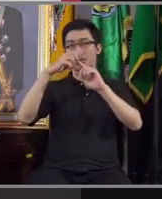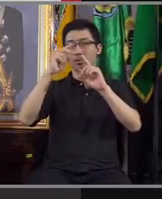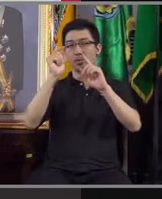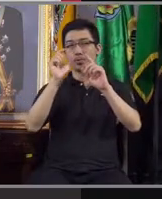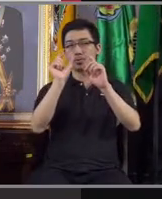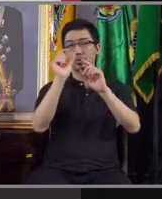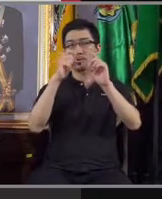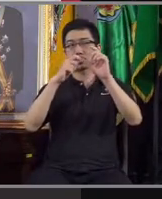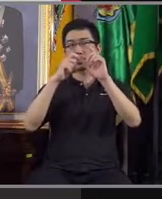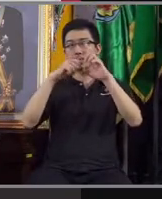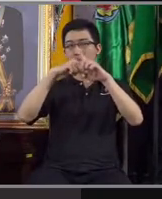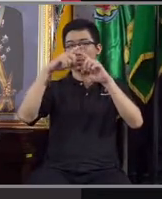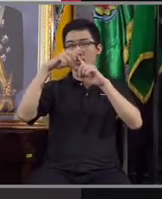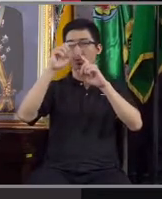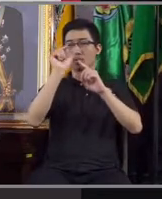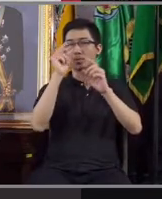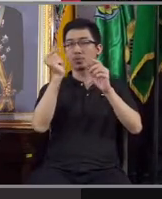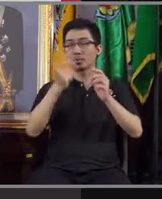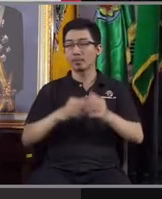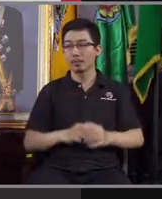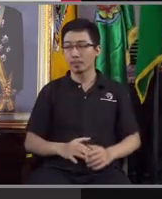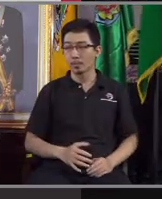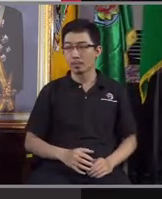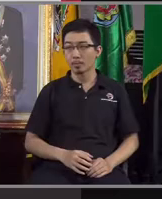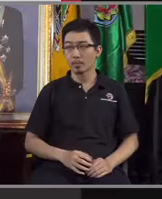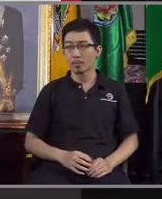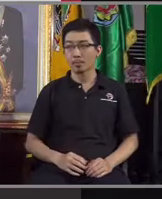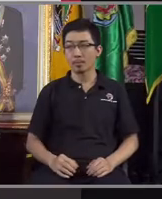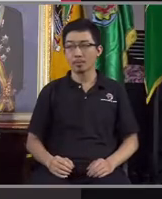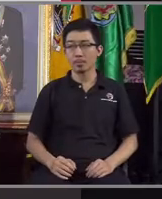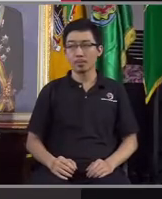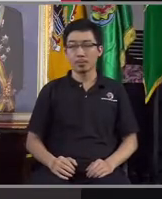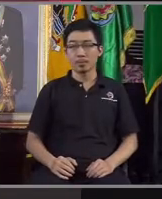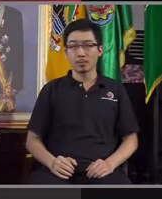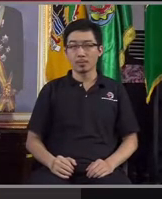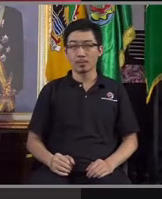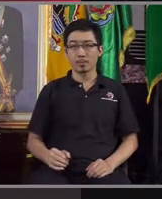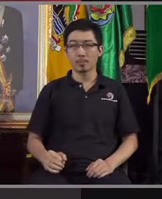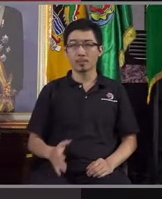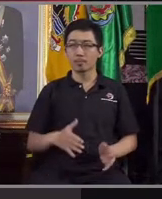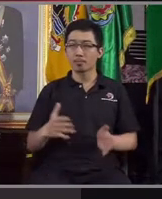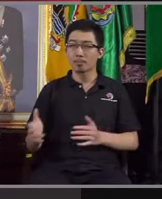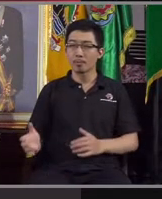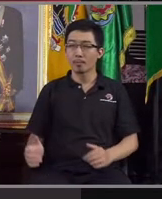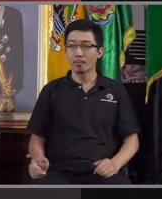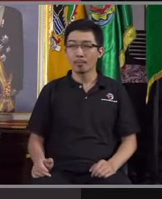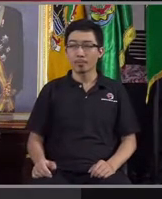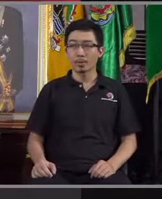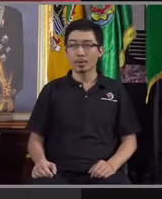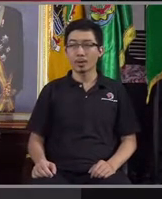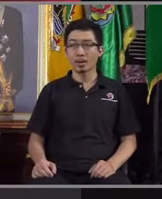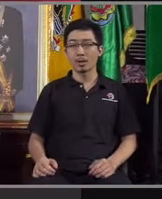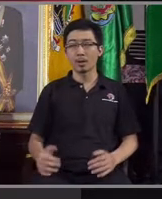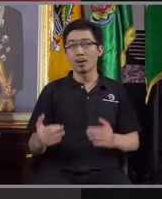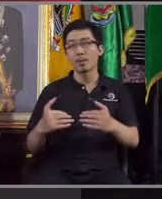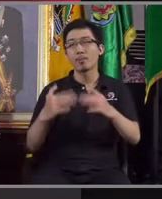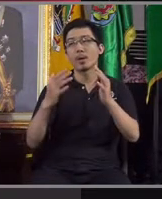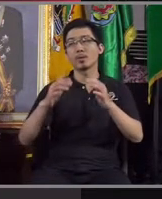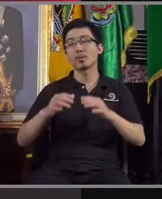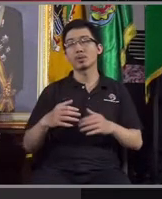kabupaten, sudah hampir 80% jalan kabupaten adalah terbangun dengan baik. Slide berikutnya, ini adalah lingkungan hidup